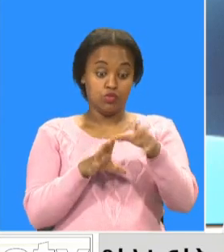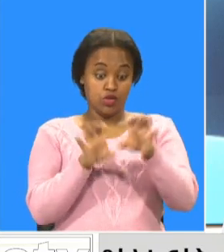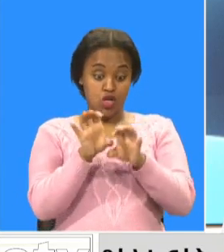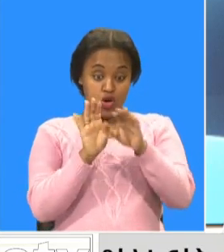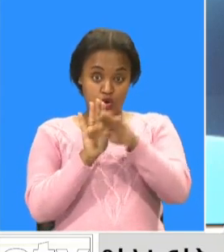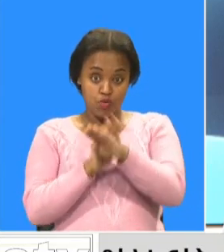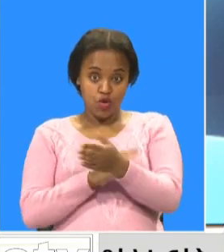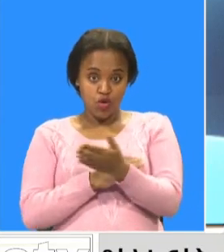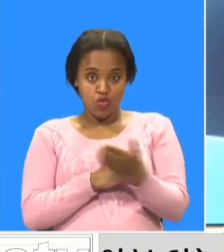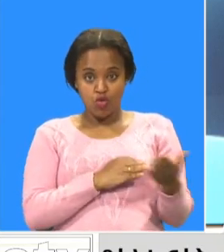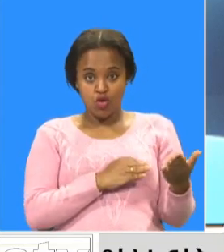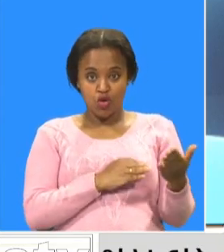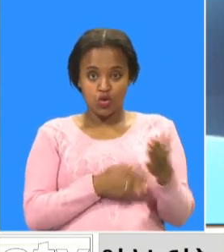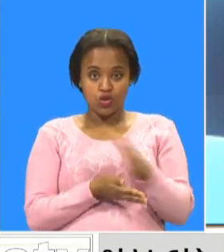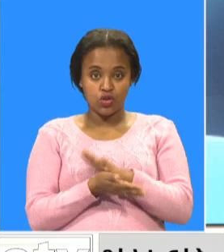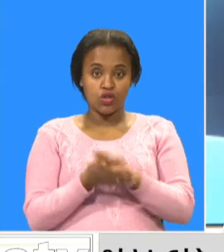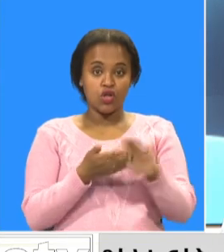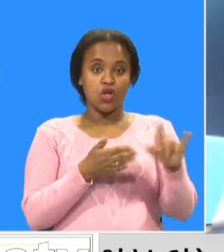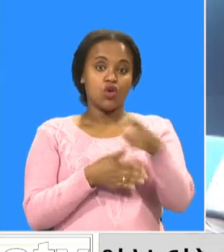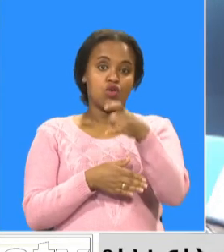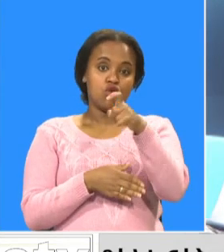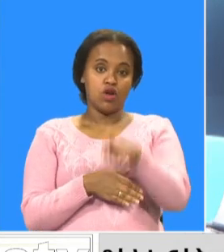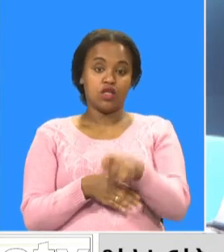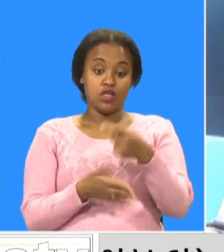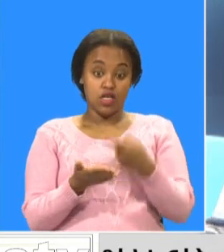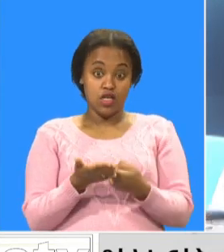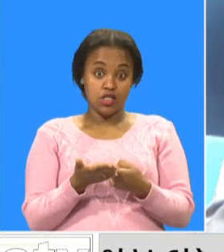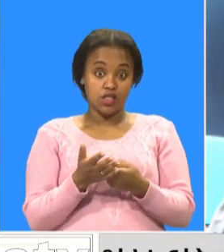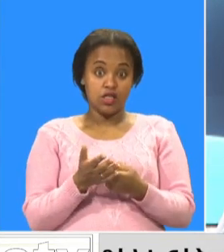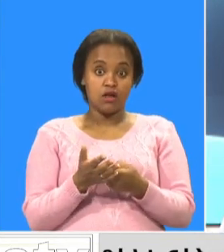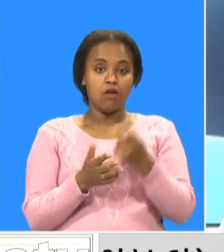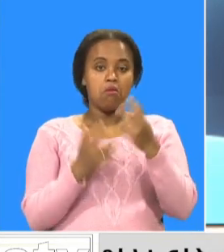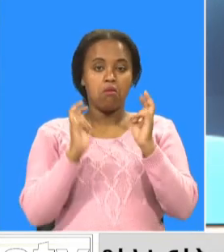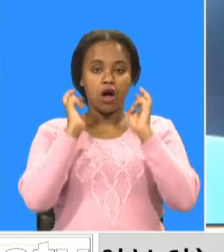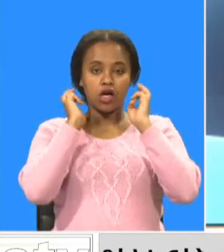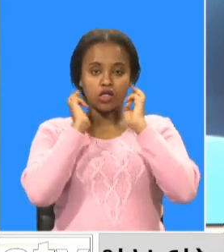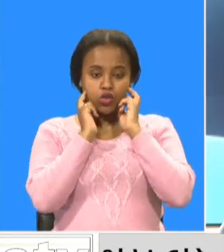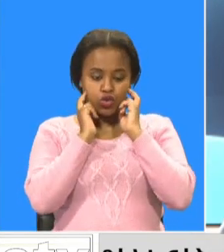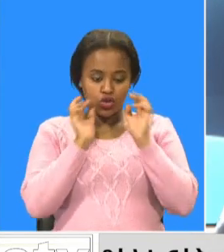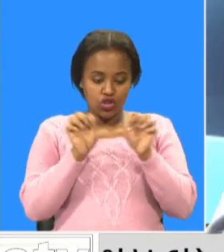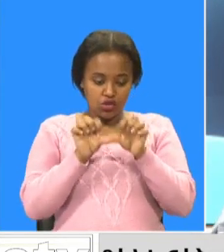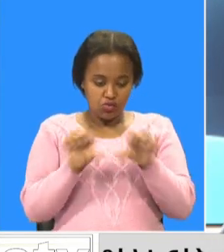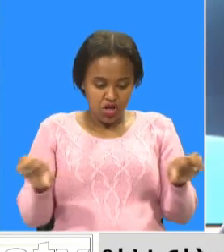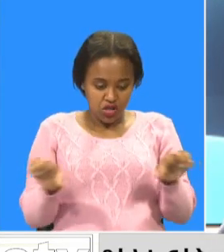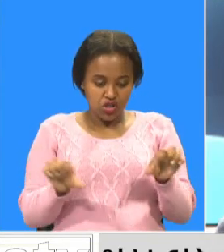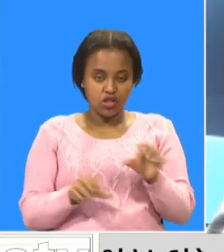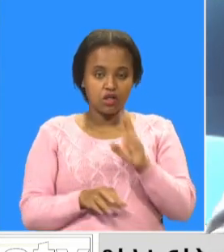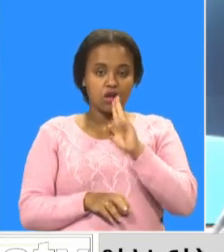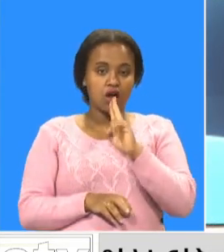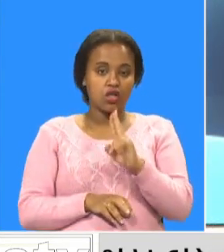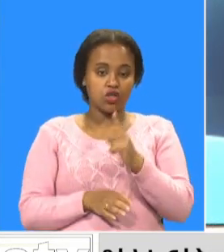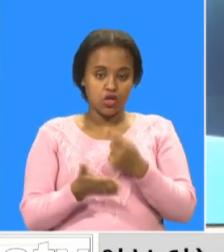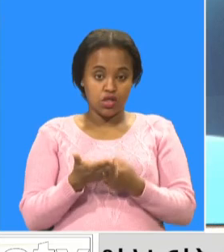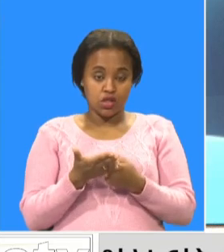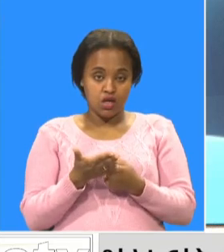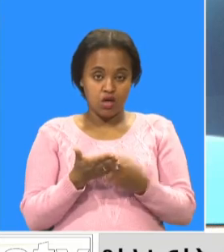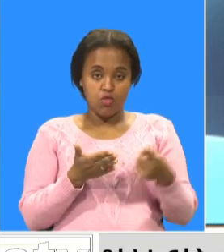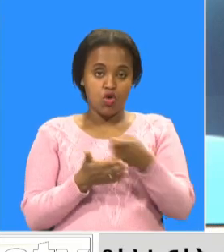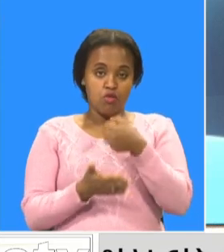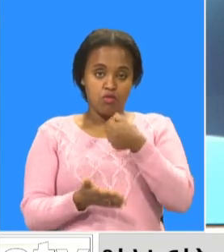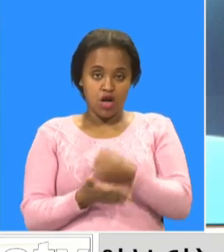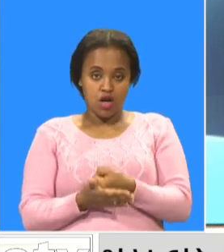የሚደረጉ ነገሮች ስትራይል መሆን አለባቸው። ስለዚህ እነዚህ ስትራይል የሆኑ ማስኮች ኢንዲቪዥዋሊ ፓክድ ናቸው። ስትራይል መሆናቸውም ደግሞ